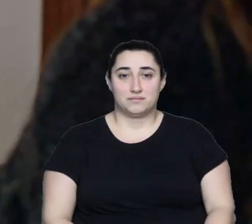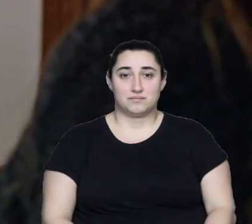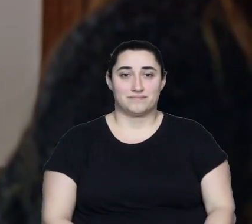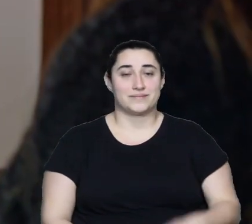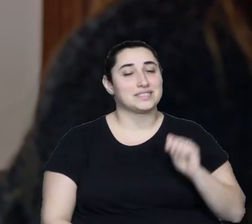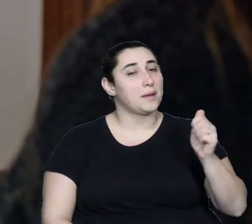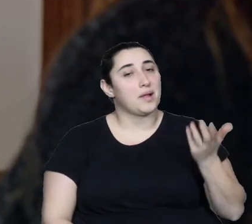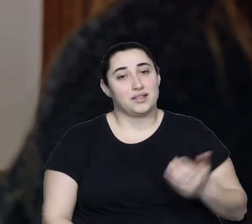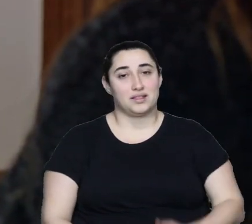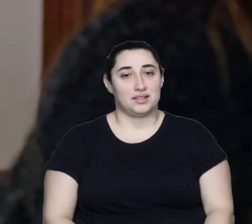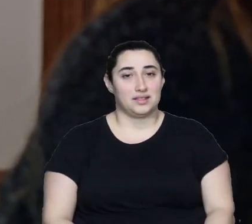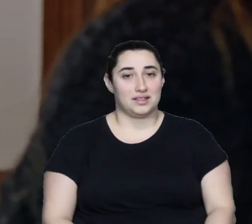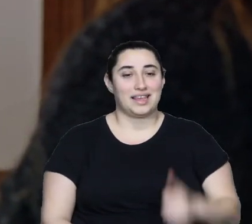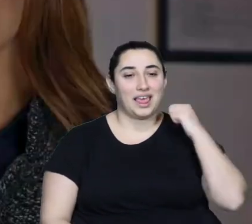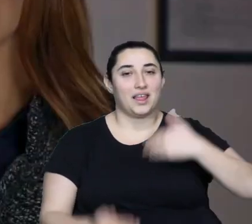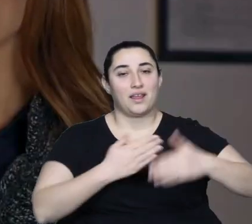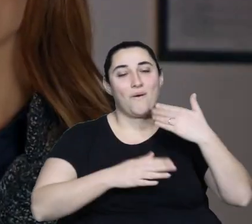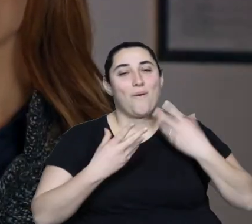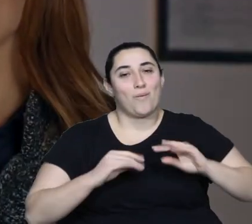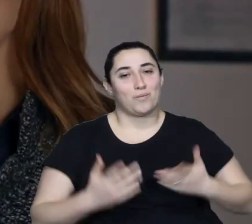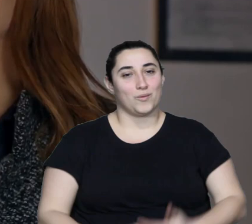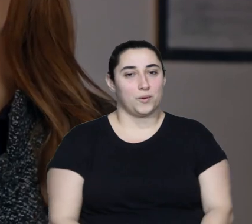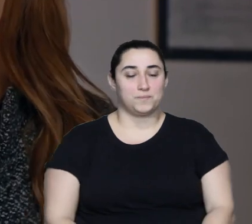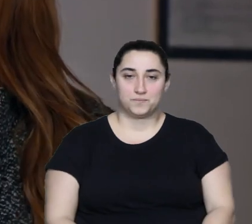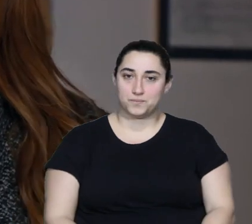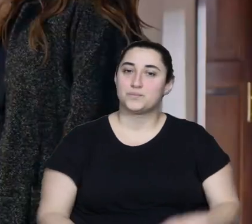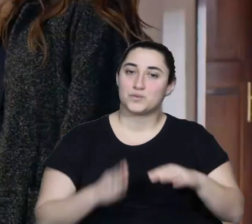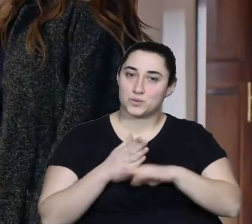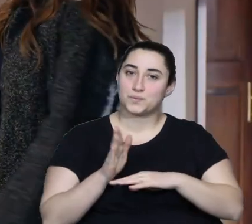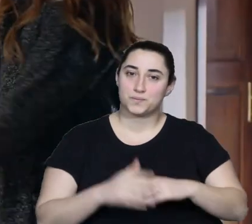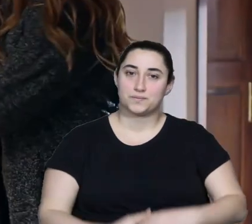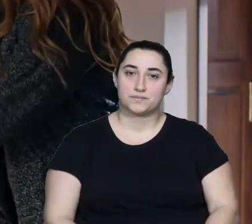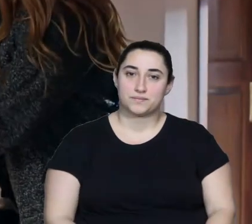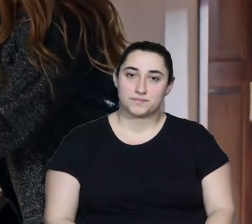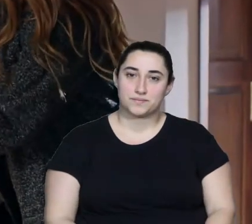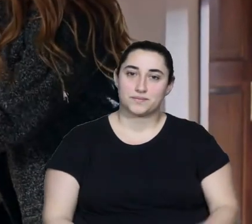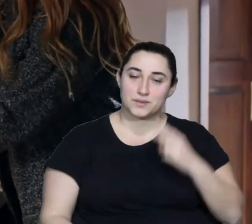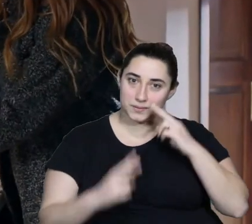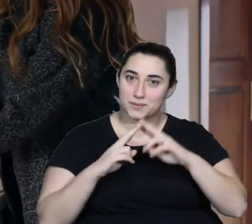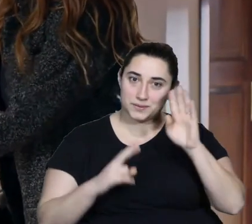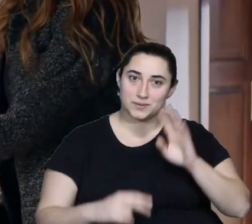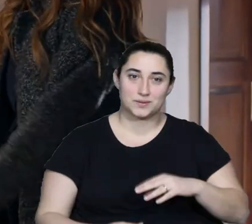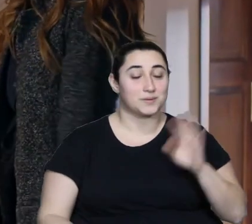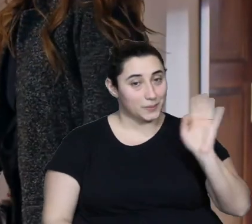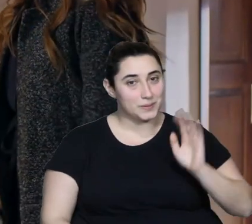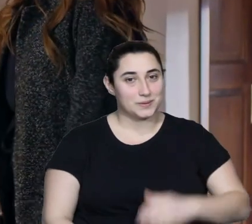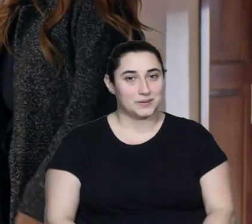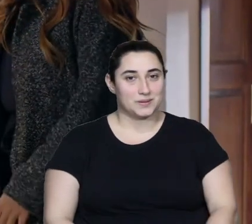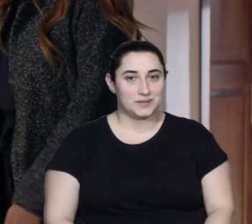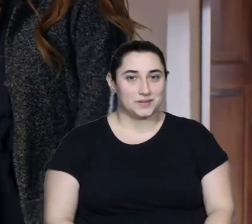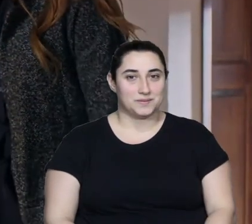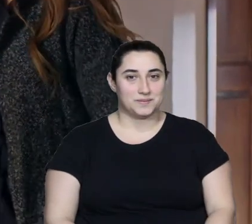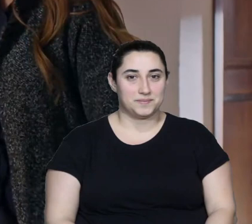Zaman işte. Geri sarmıyor. Doğru. Görüşürüz. Görüşürüz bir